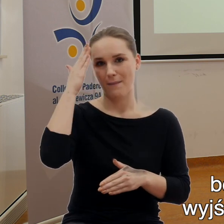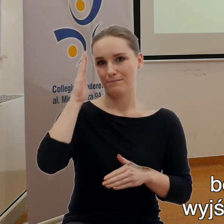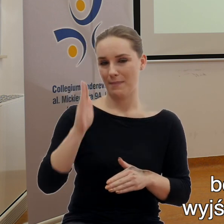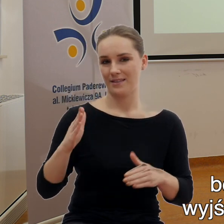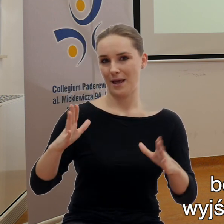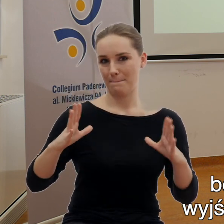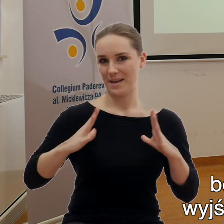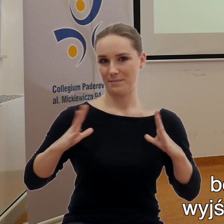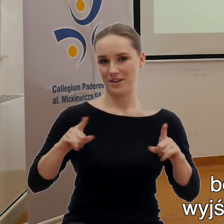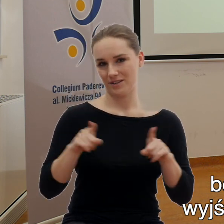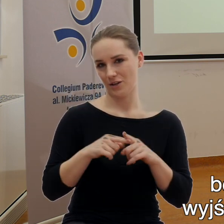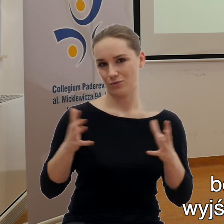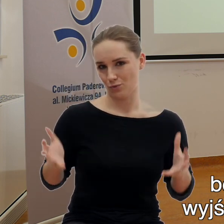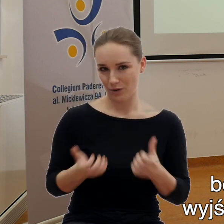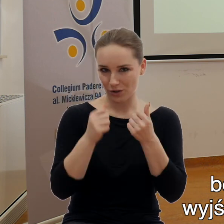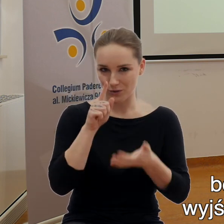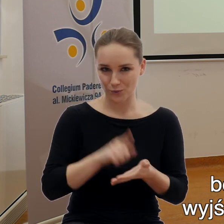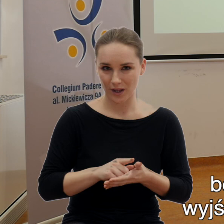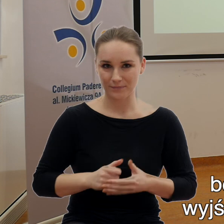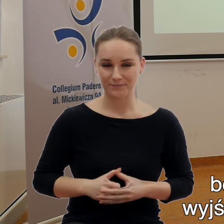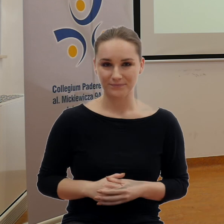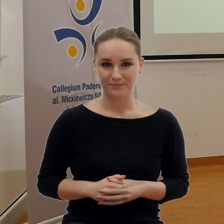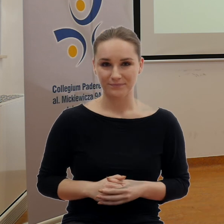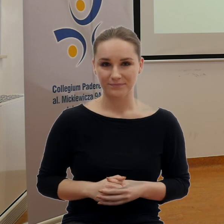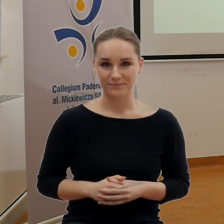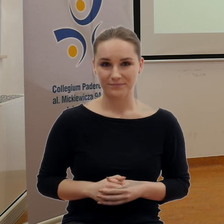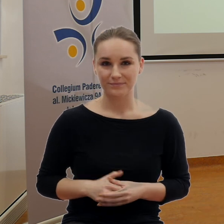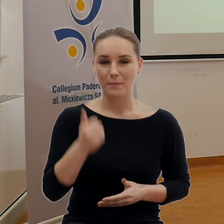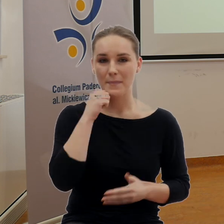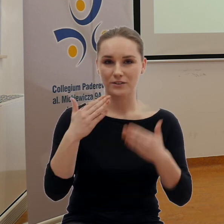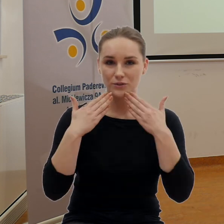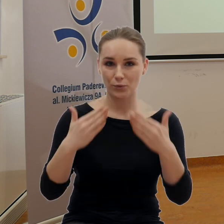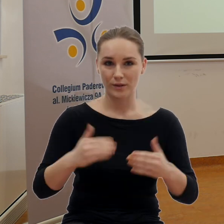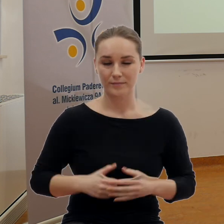wyjść obronną ręką z takiej trudności. Bardzo dziękuję.